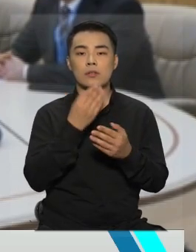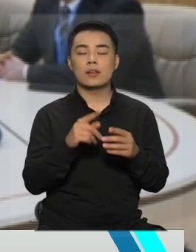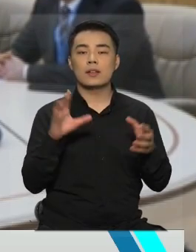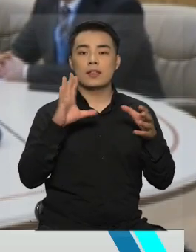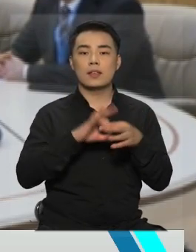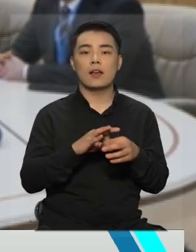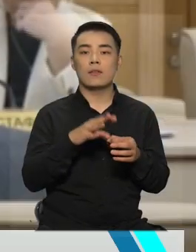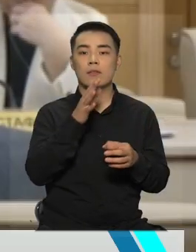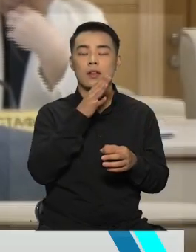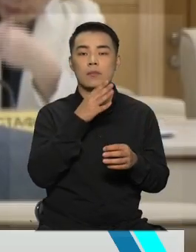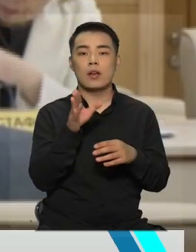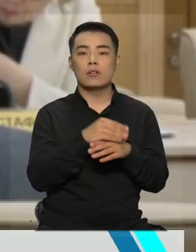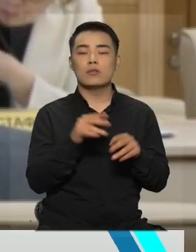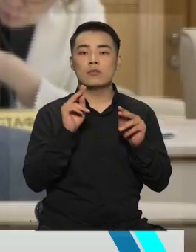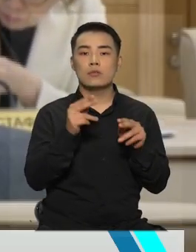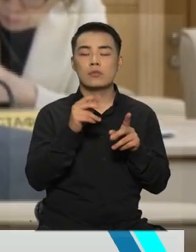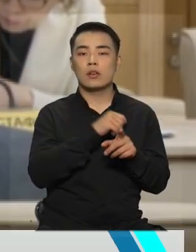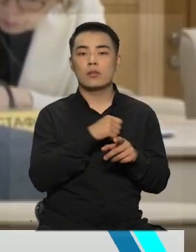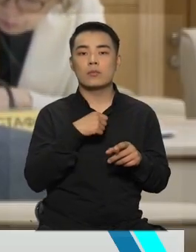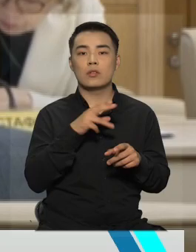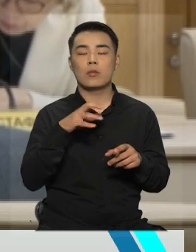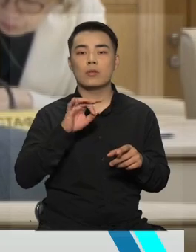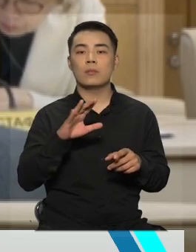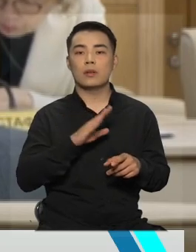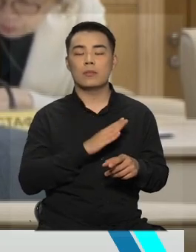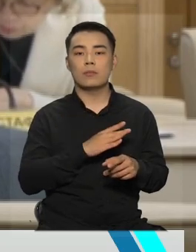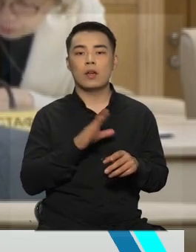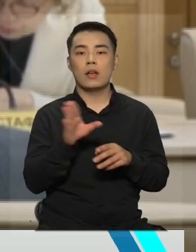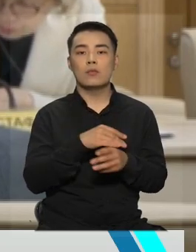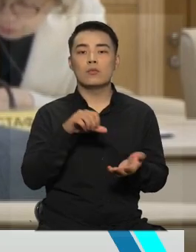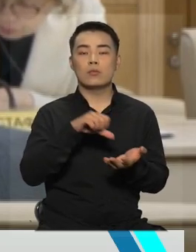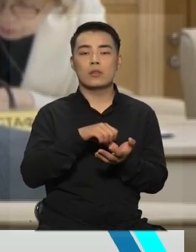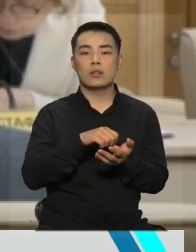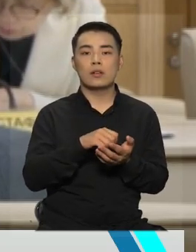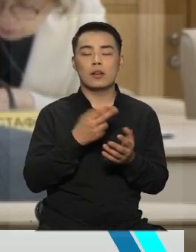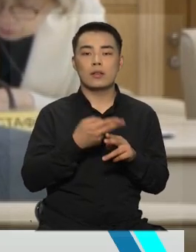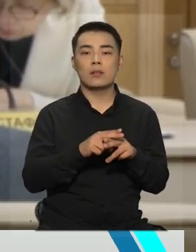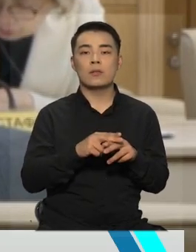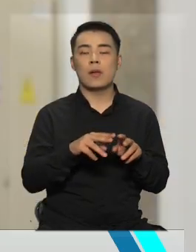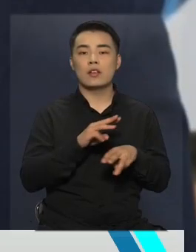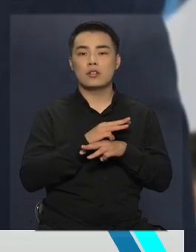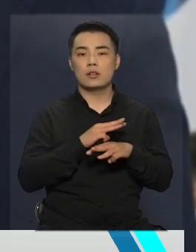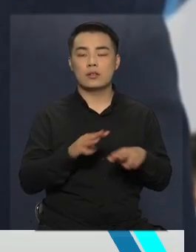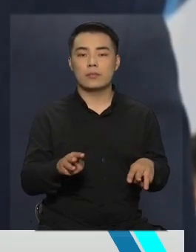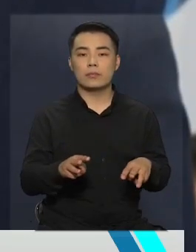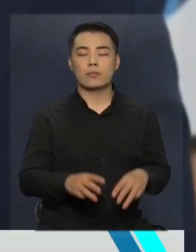регистрации предоставили достоверные факты о своих доходах все они баллотируются в депутаты мажориса